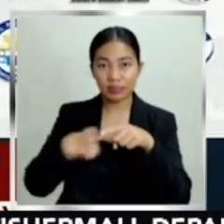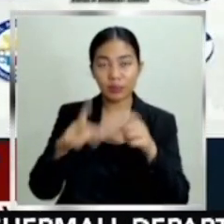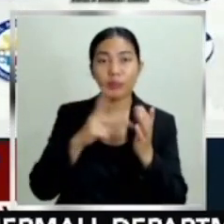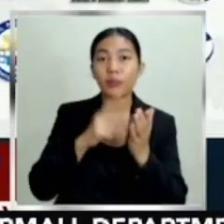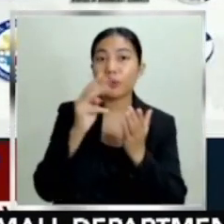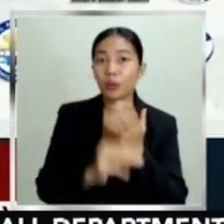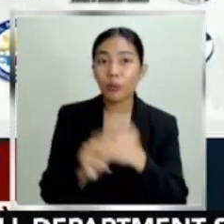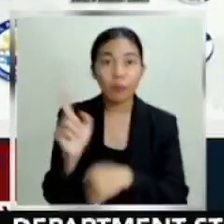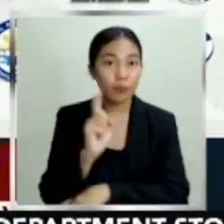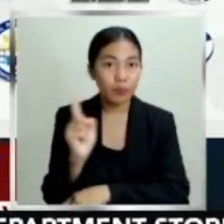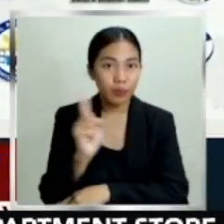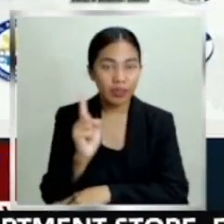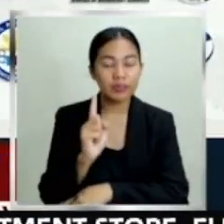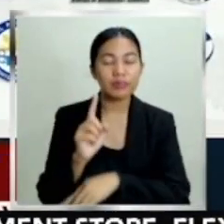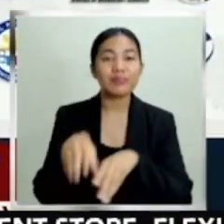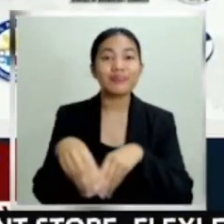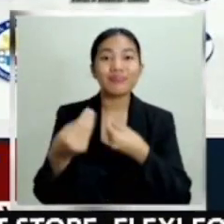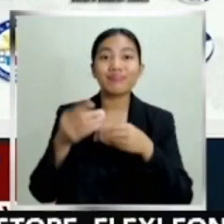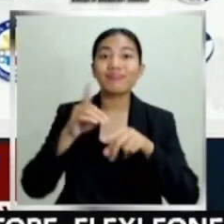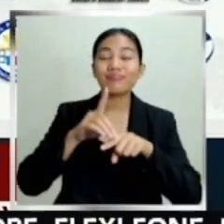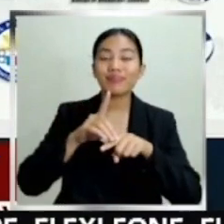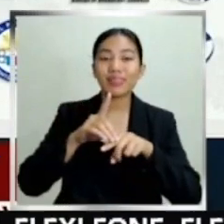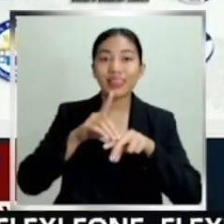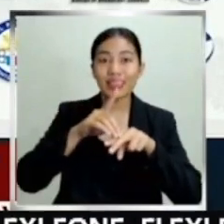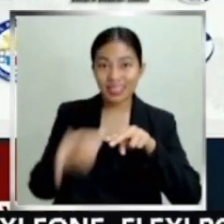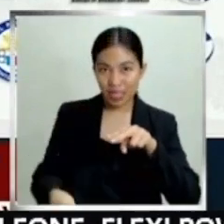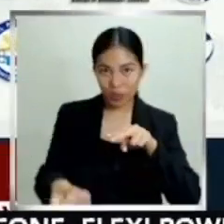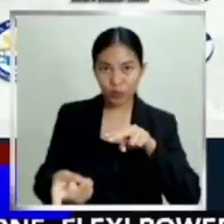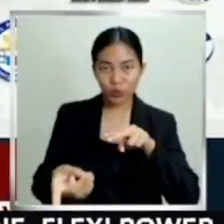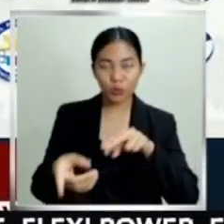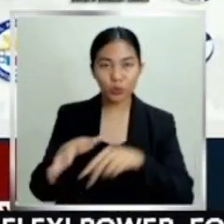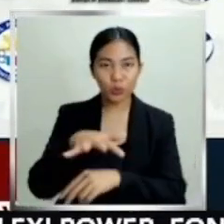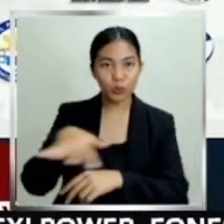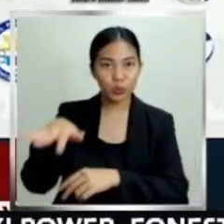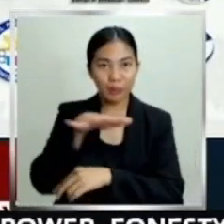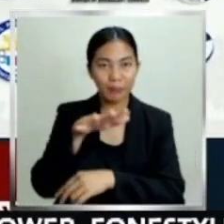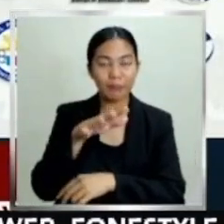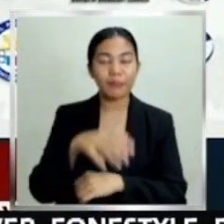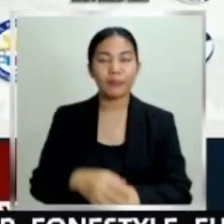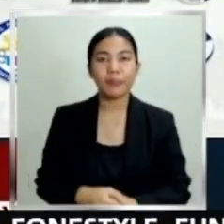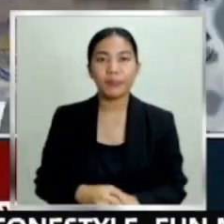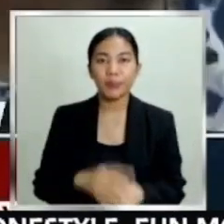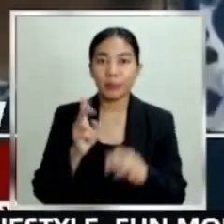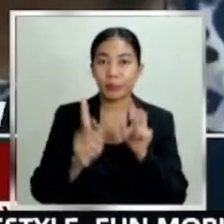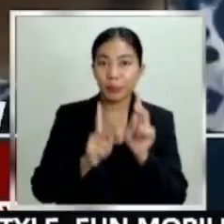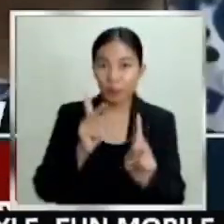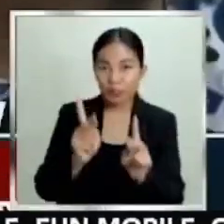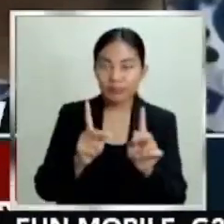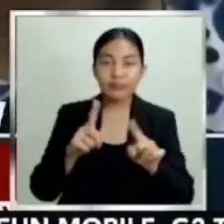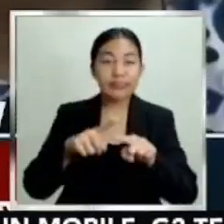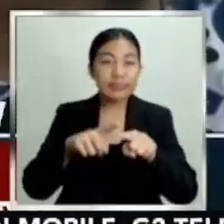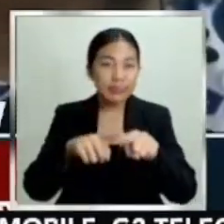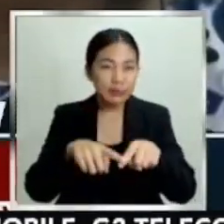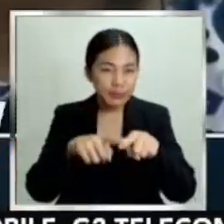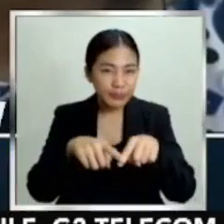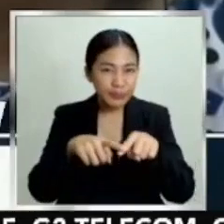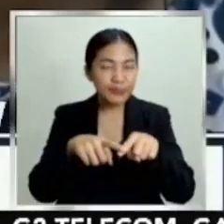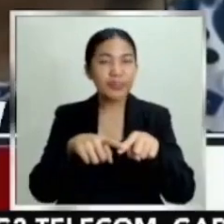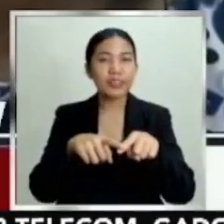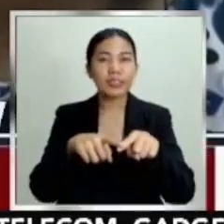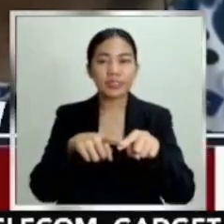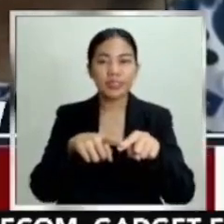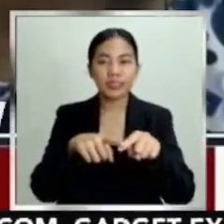ng diskwento yung ating mga consumer okay. Na base sa na tinatawag